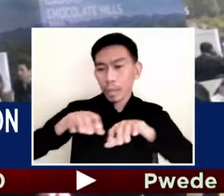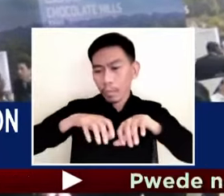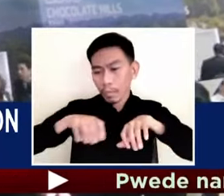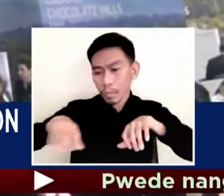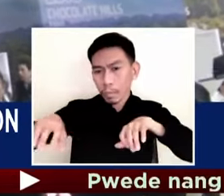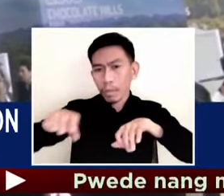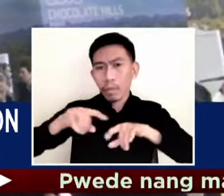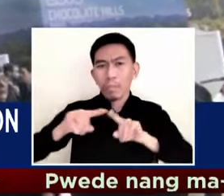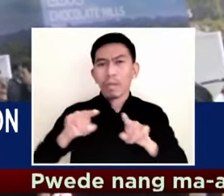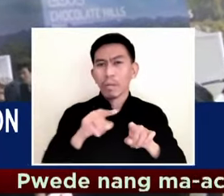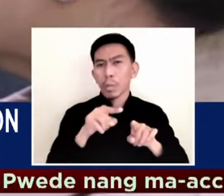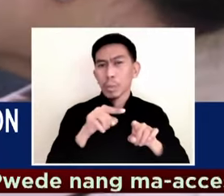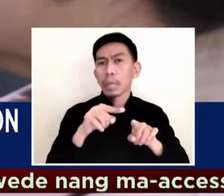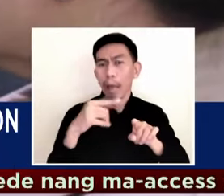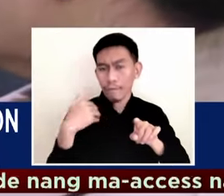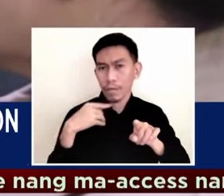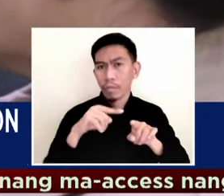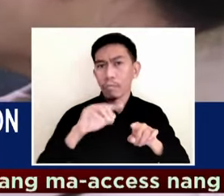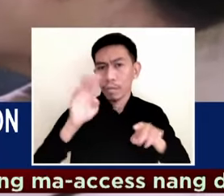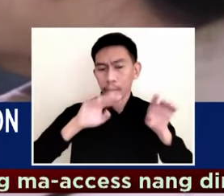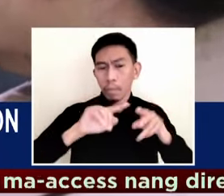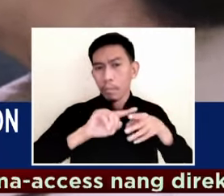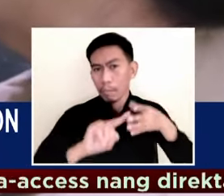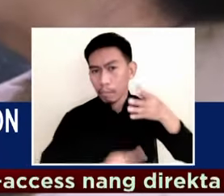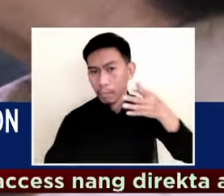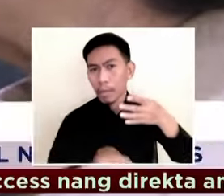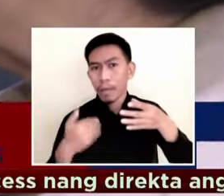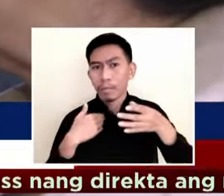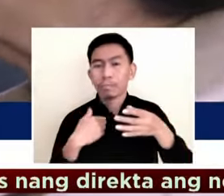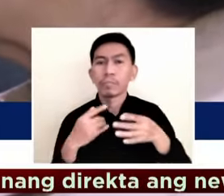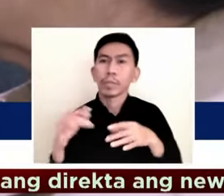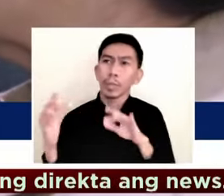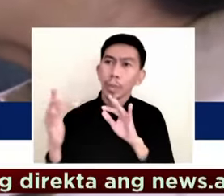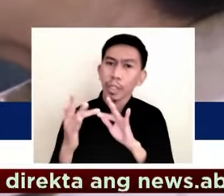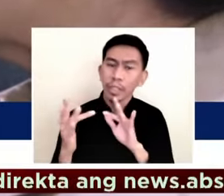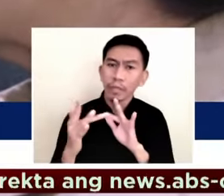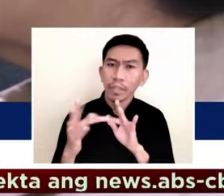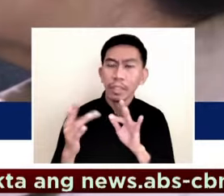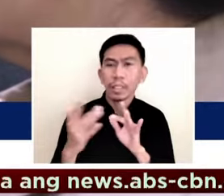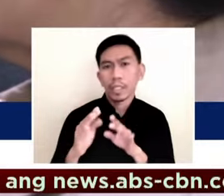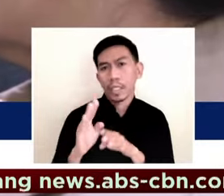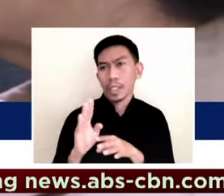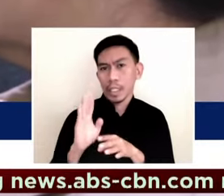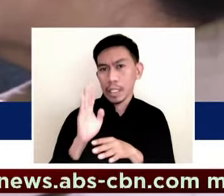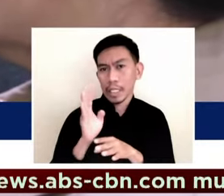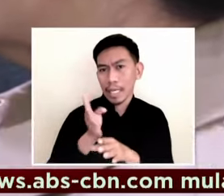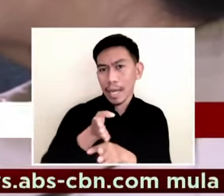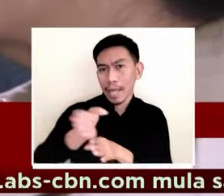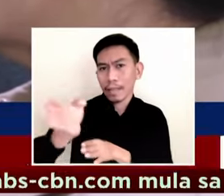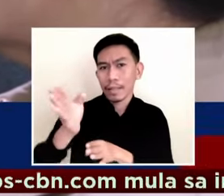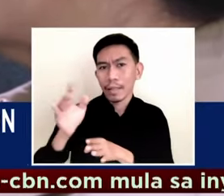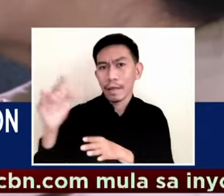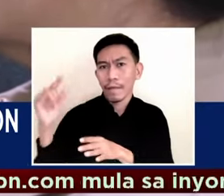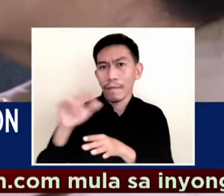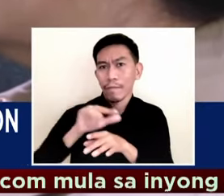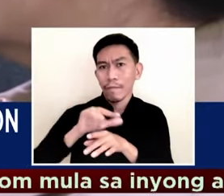problema. Connectivity, direct flights, and then going to the provinces, I mean, you